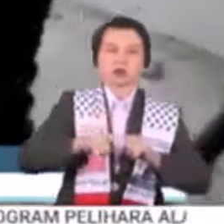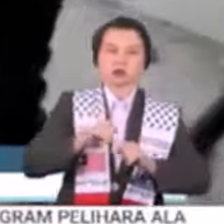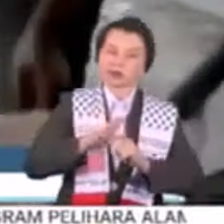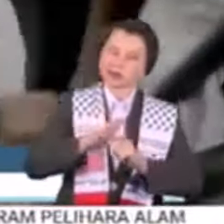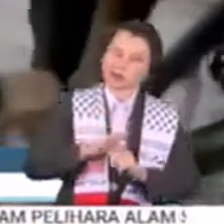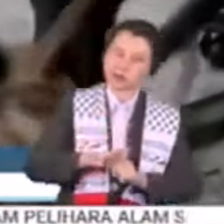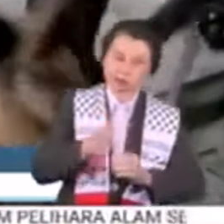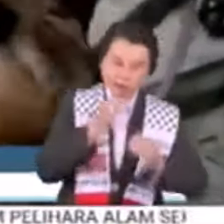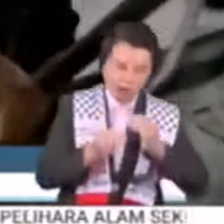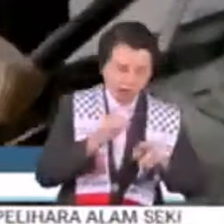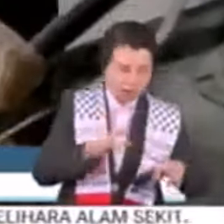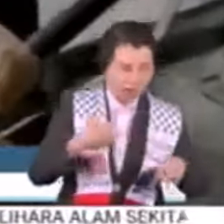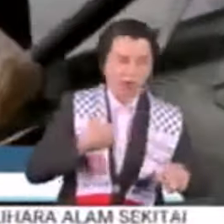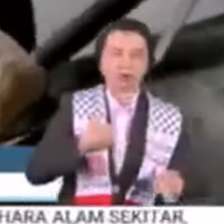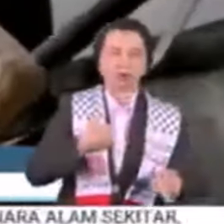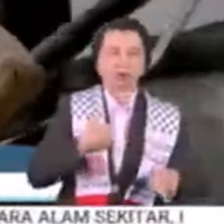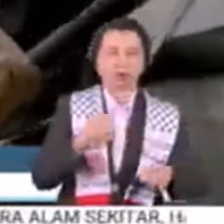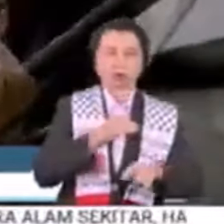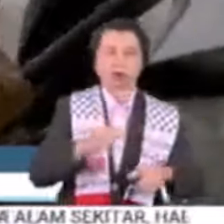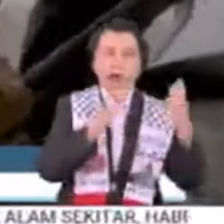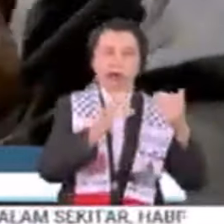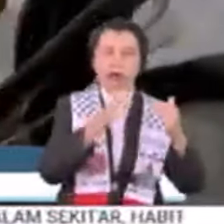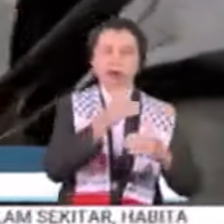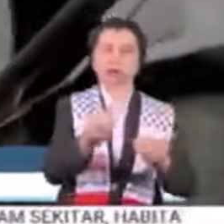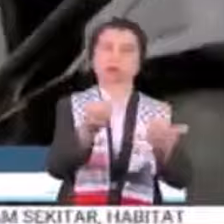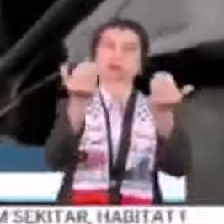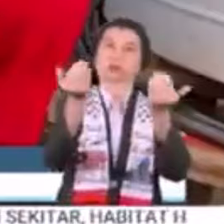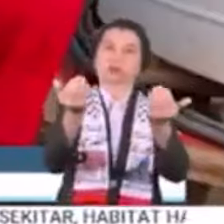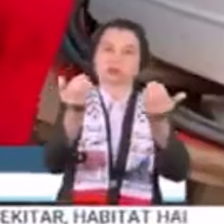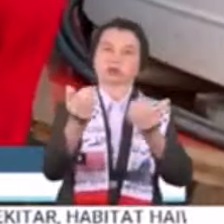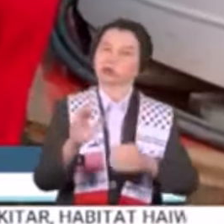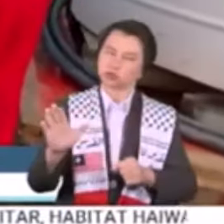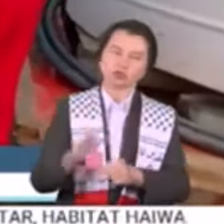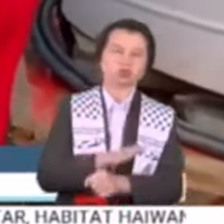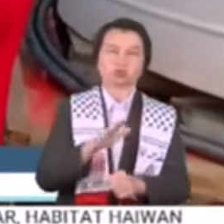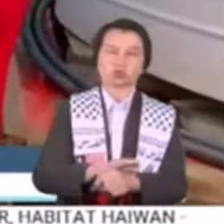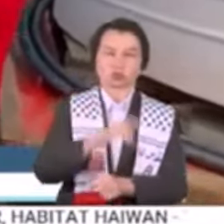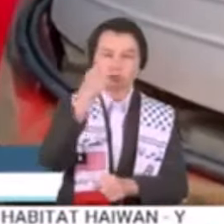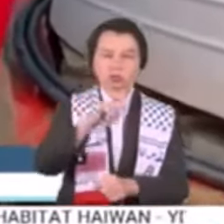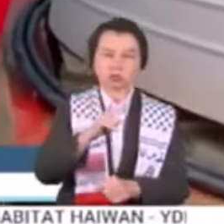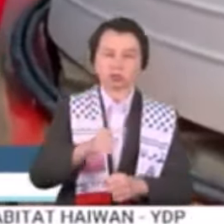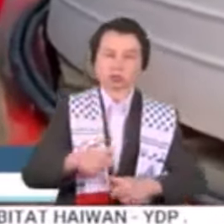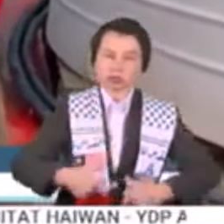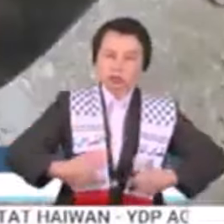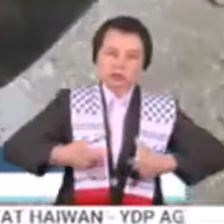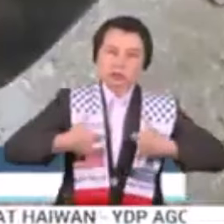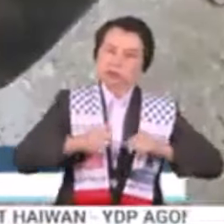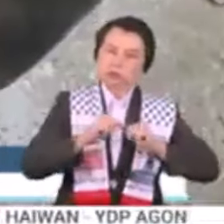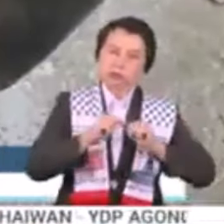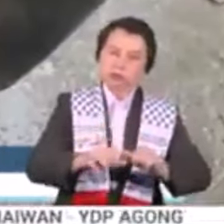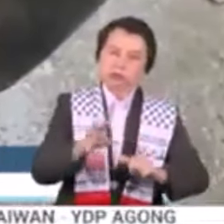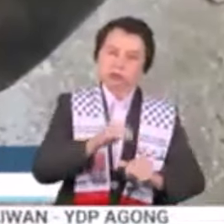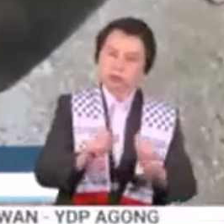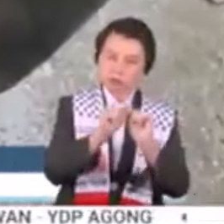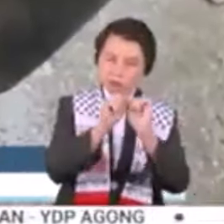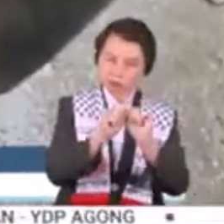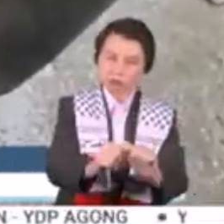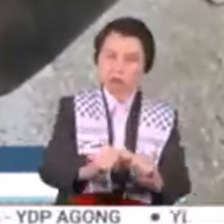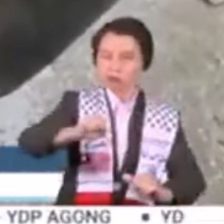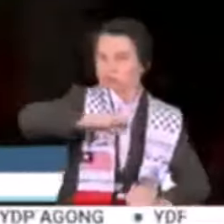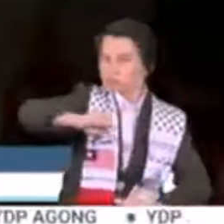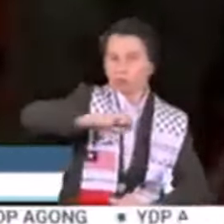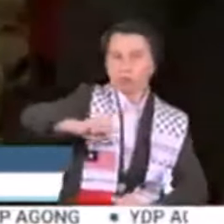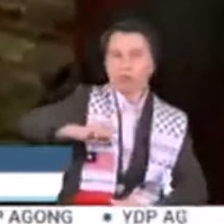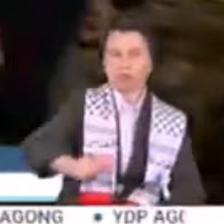bekalan sedia ada dengan harapan dan doa ianya mencukupi untuk survival hidup serta meneruskan